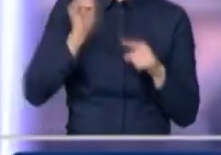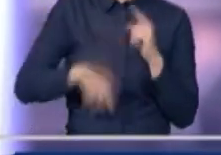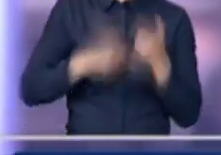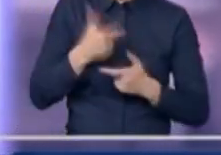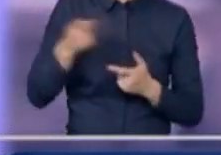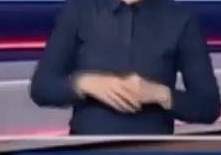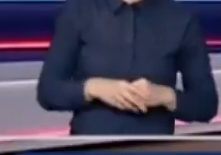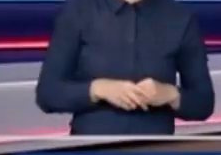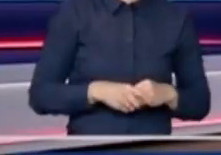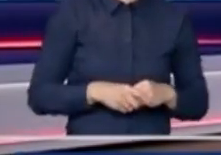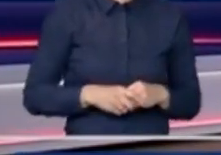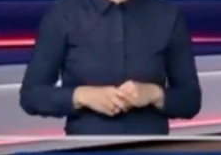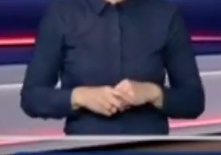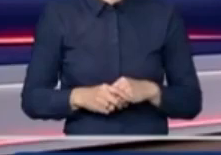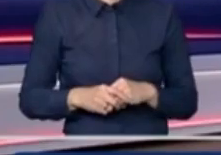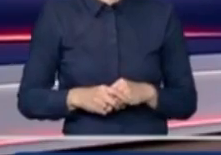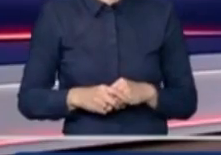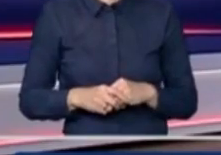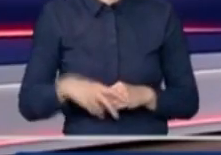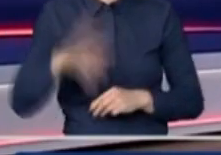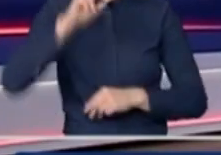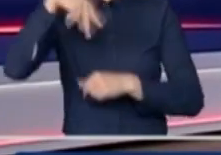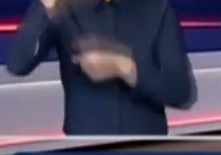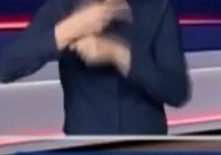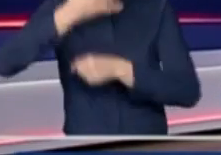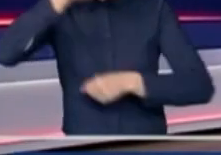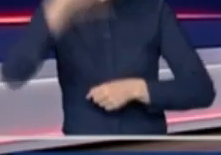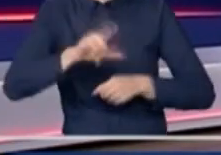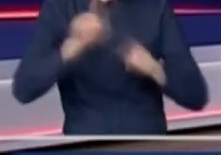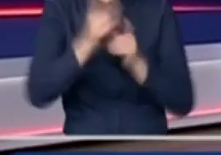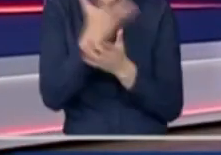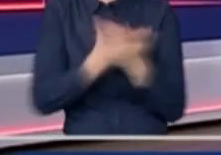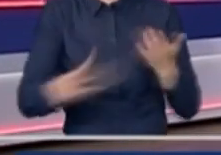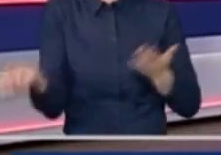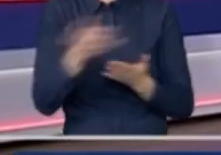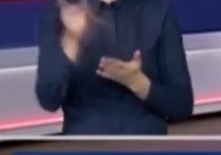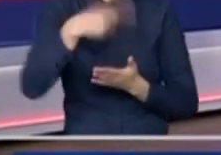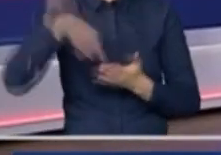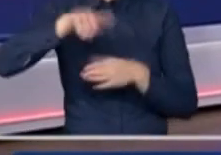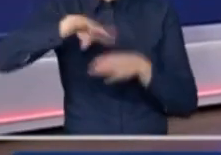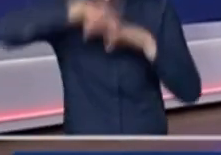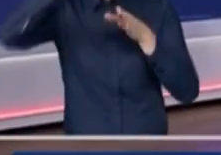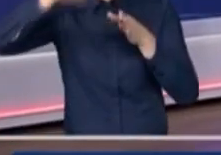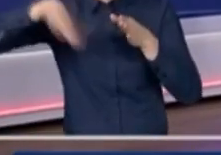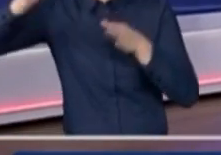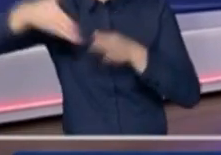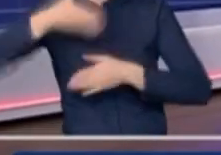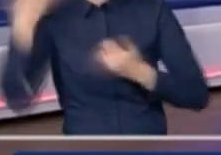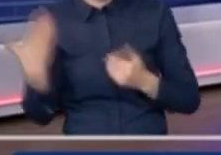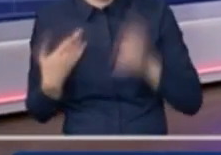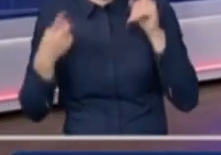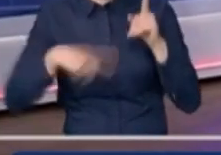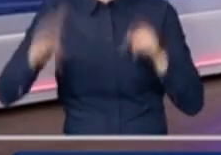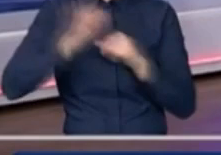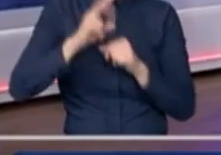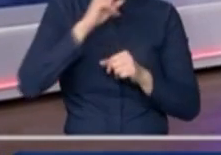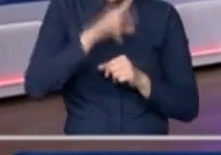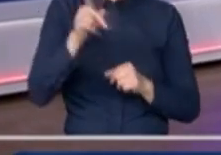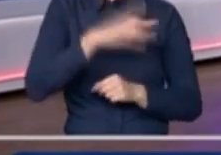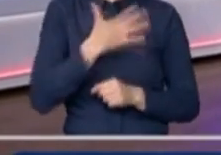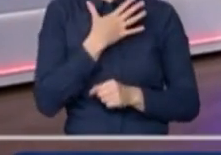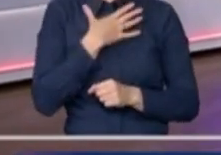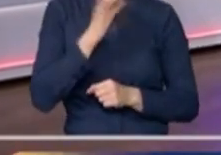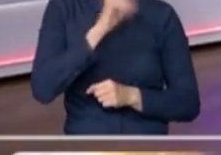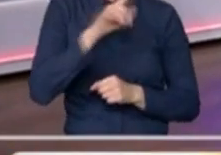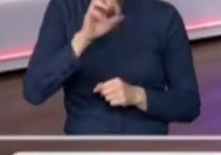nieszczęśliwa. Palące słońce, piaszczyste wydmy, a zamiast wielbłądów piaski przemierzają wilki. W Słowińskim Parku Narodowym